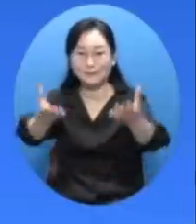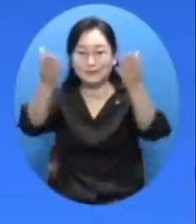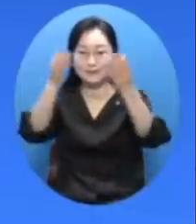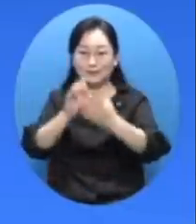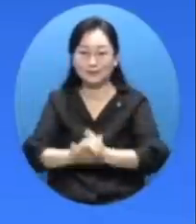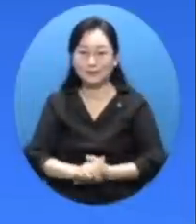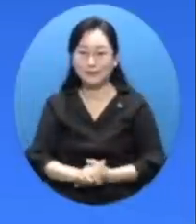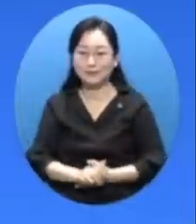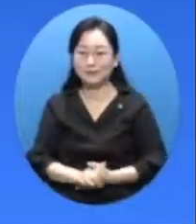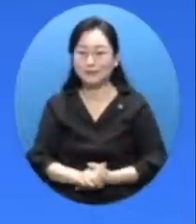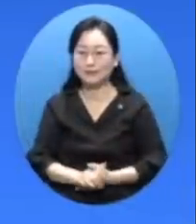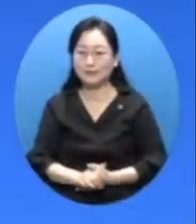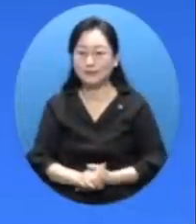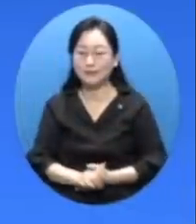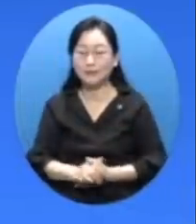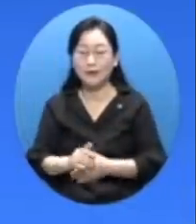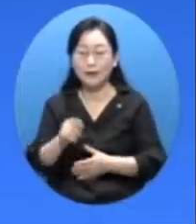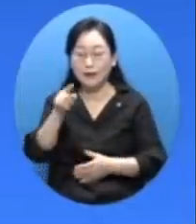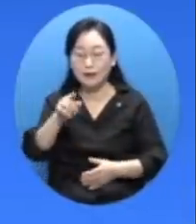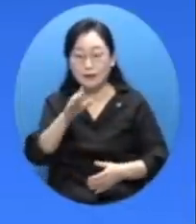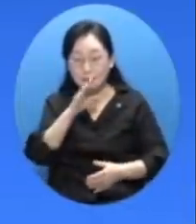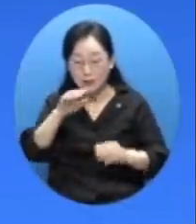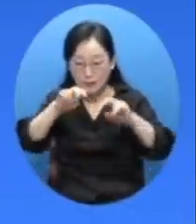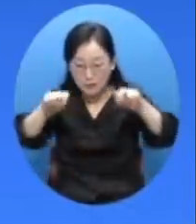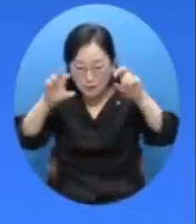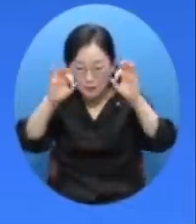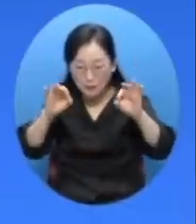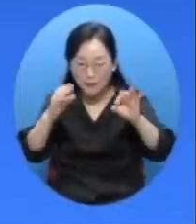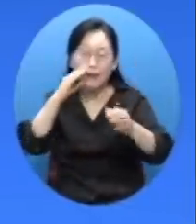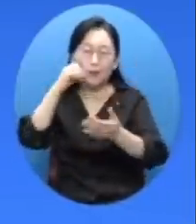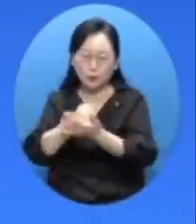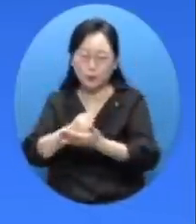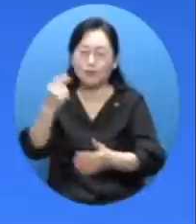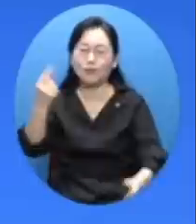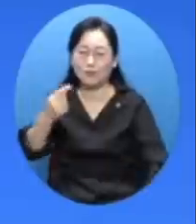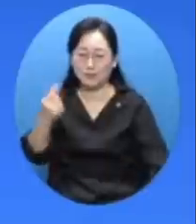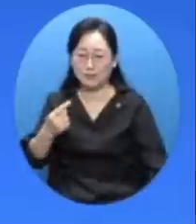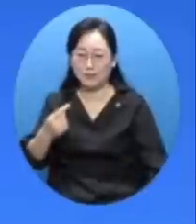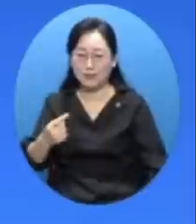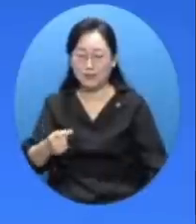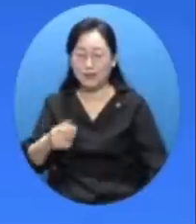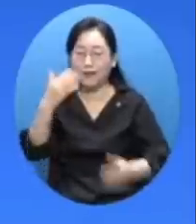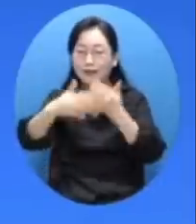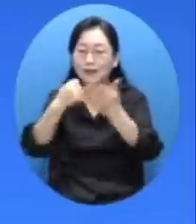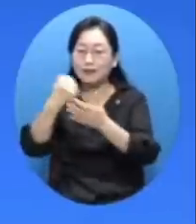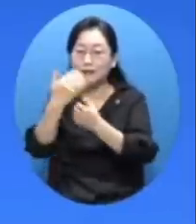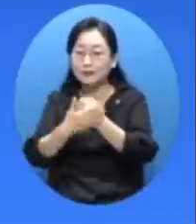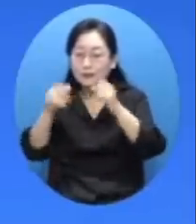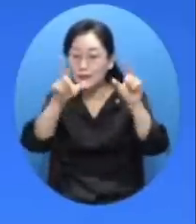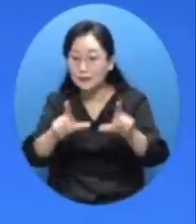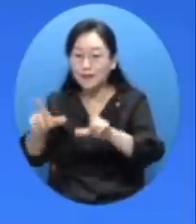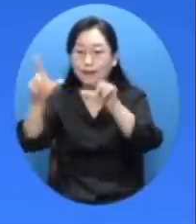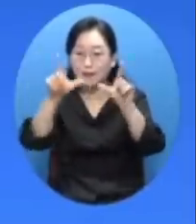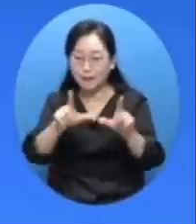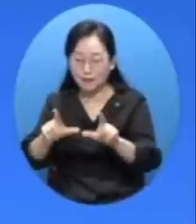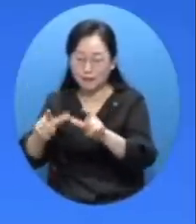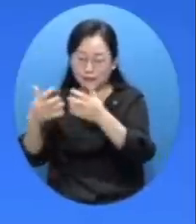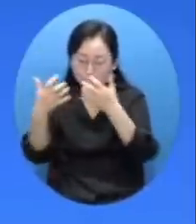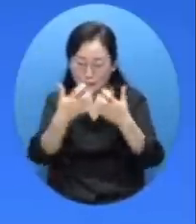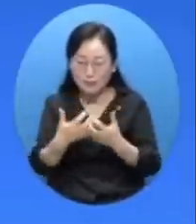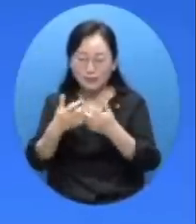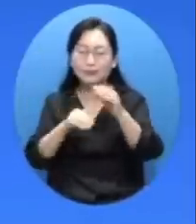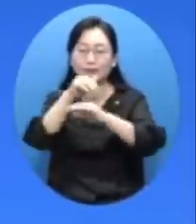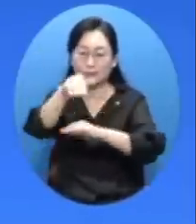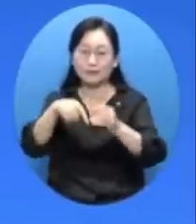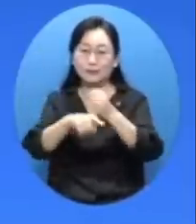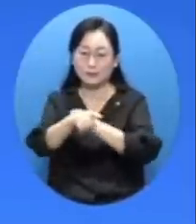축원합니다. 그러면 그 삶은 형통의 삶이 될 것이요, 하나님의 은혜와 기적이 넘치는 삶이 될 것입니다.